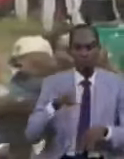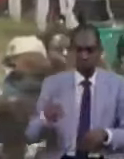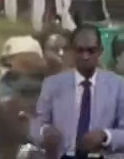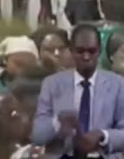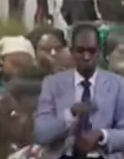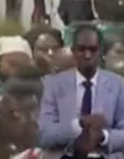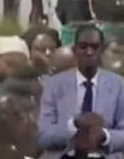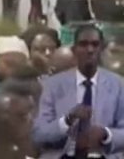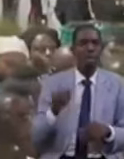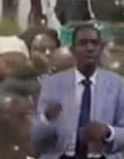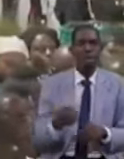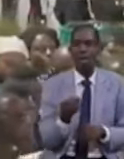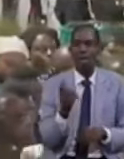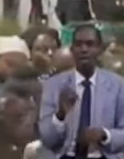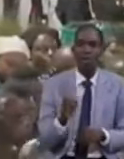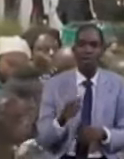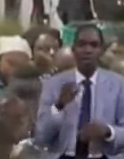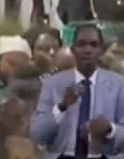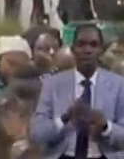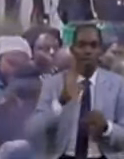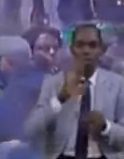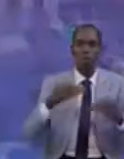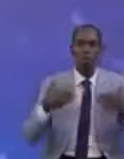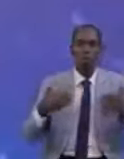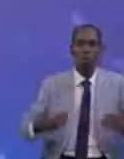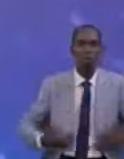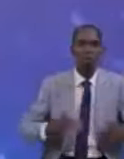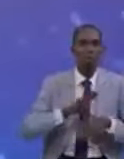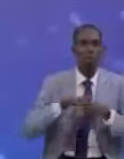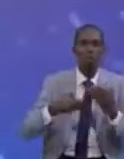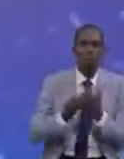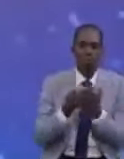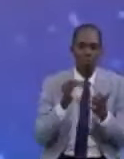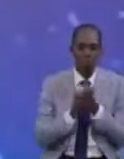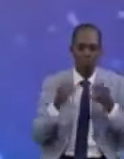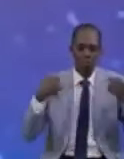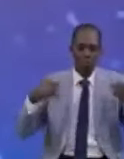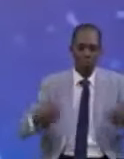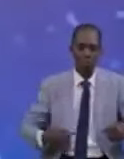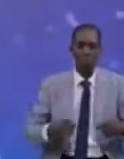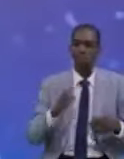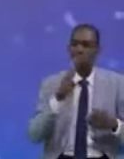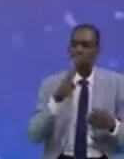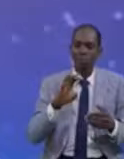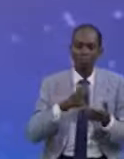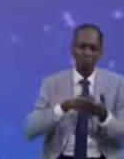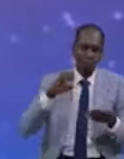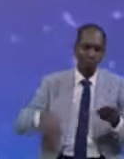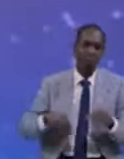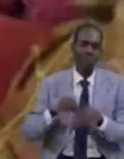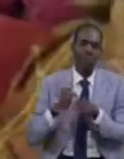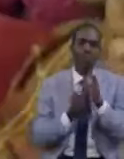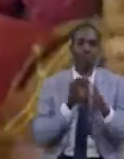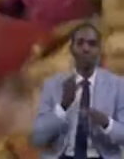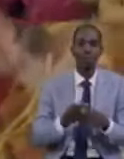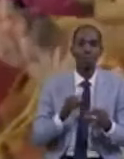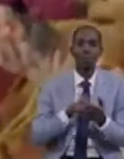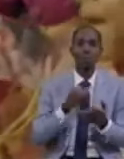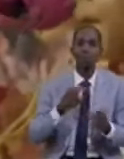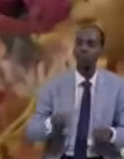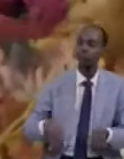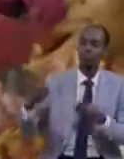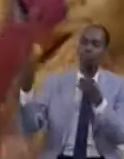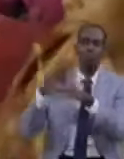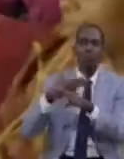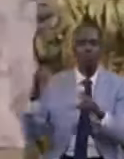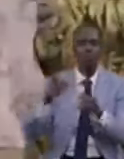partout dans votre corps toutes ces affliction sont partis partis le Seigneur